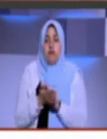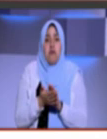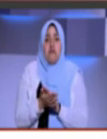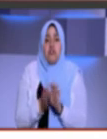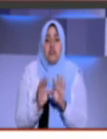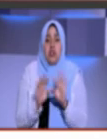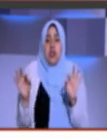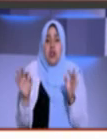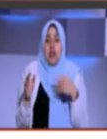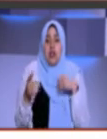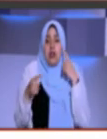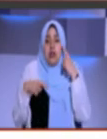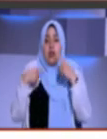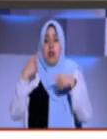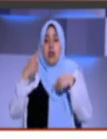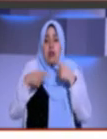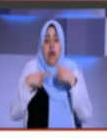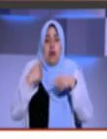حد حتى ولا